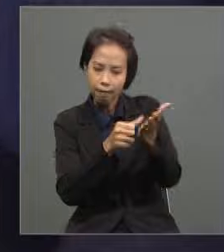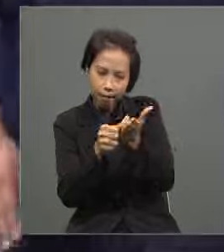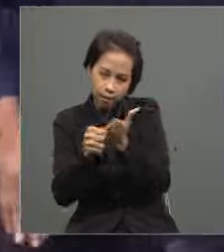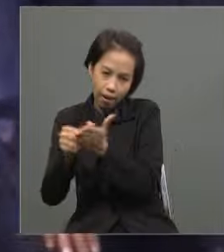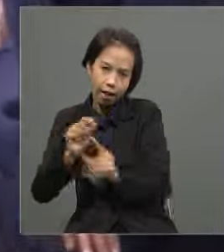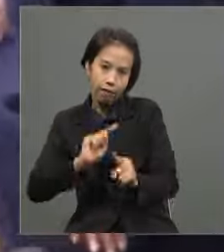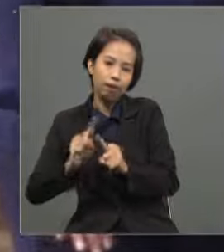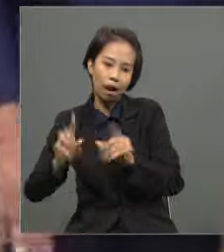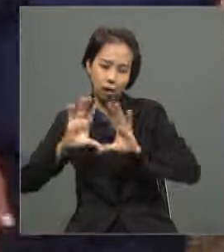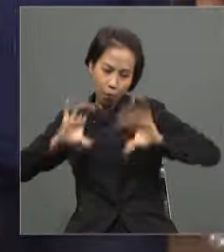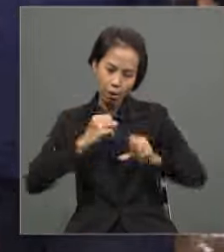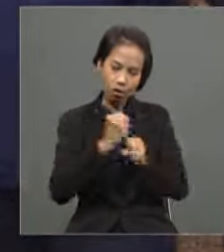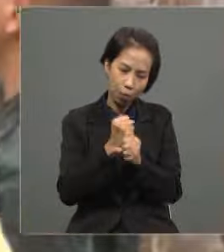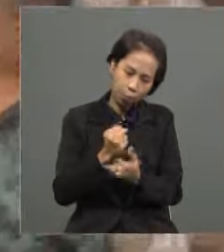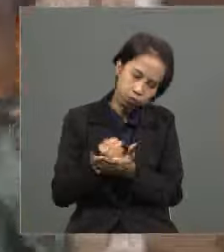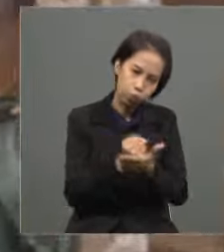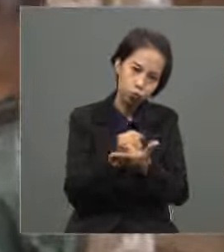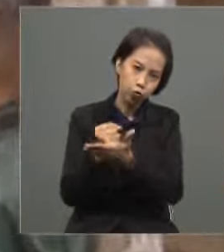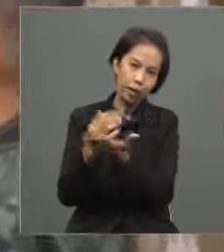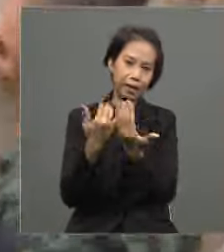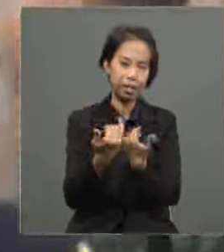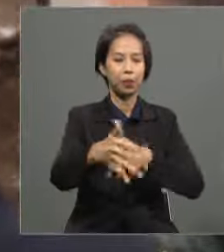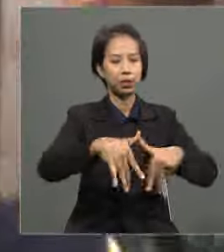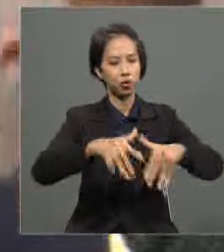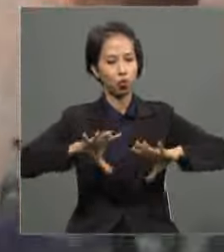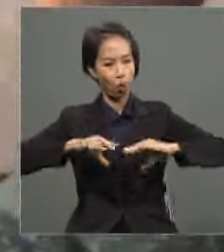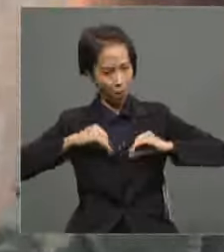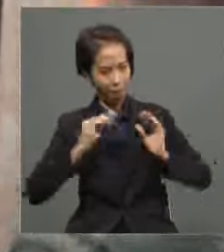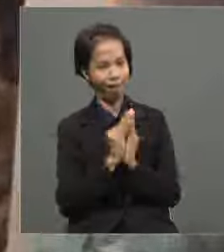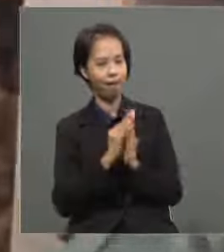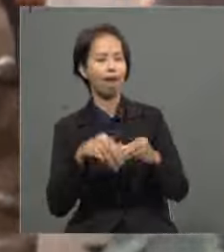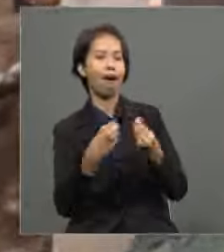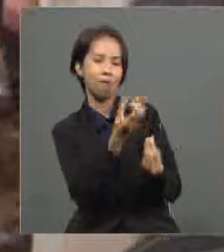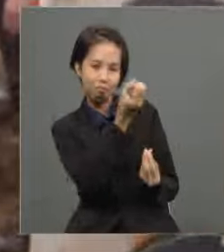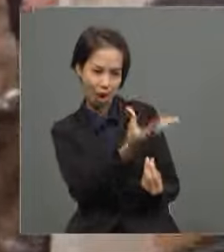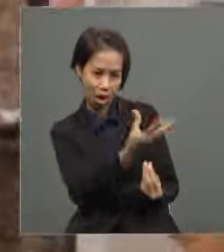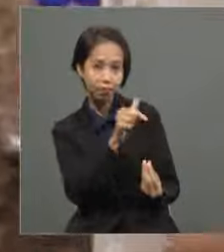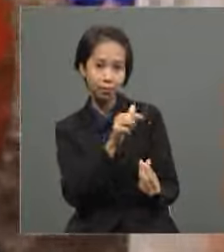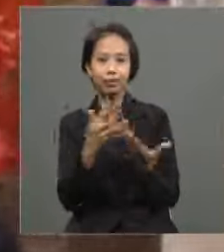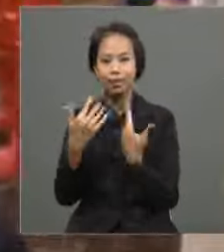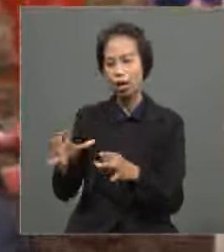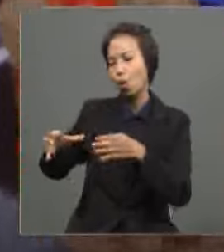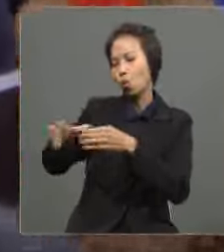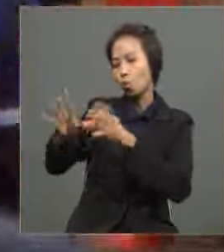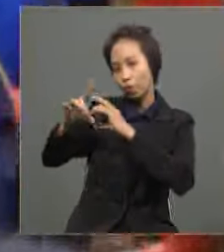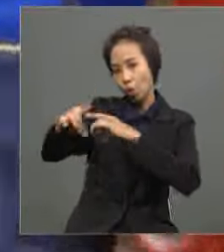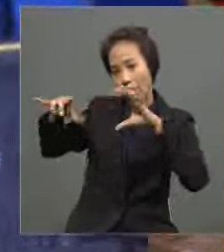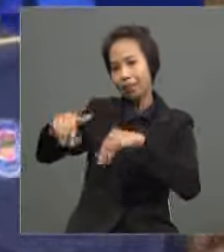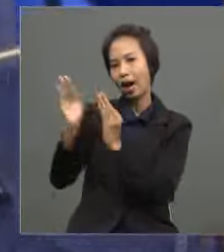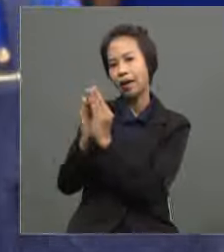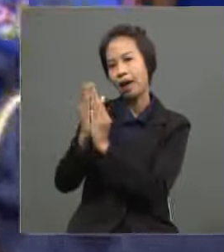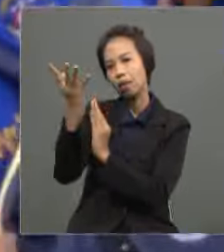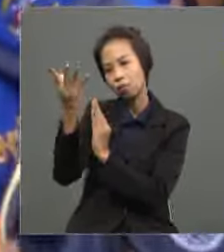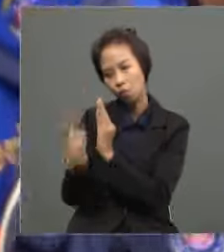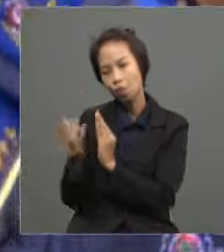ด้านซึ่งทั้งหมดได้รับเสียงสนับสนุนจากประชาชนมากขึ้นขณะที่ฟากฝั่งฝ่ายค้านก็ปรับตัวลดลงในรอบ 10เดือนค่ะถึง